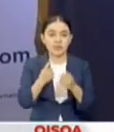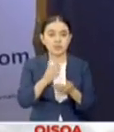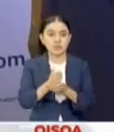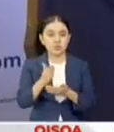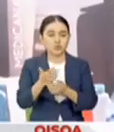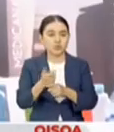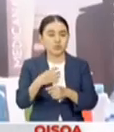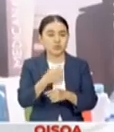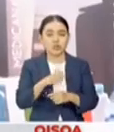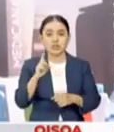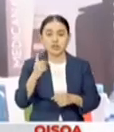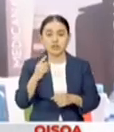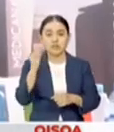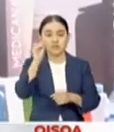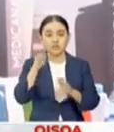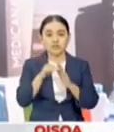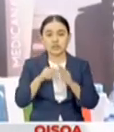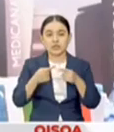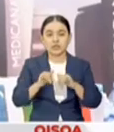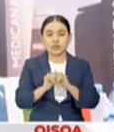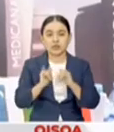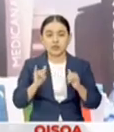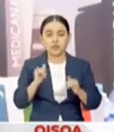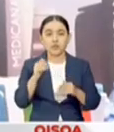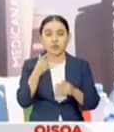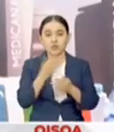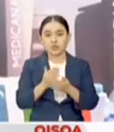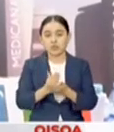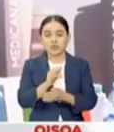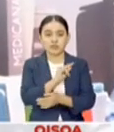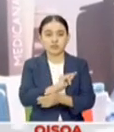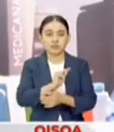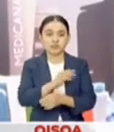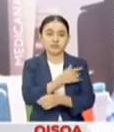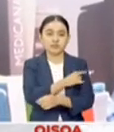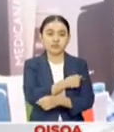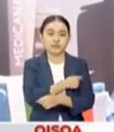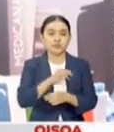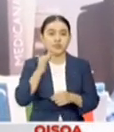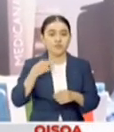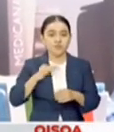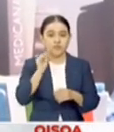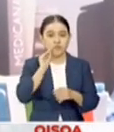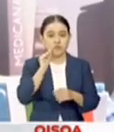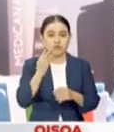sohasida juda muhim. Negaki fan texnika rivojlanyapti. O'z navbatida tibbiyot xodimlari ulardan samarali foydalana olishi